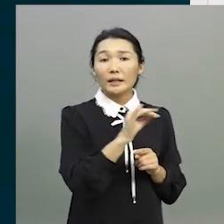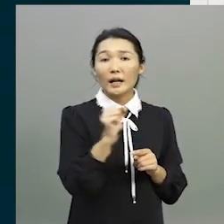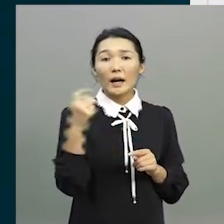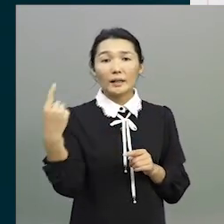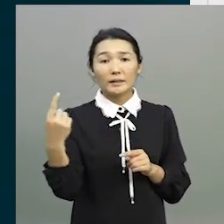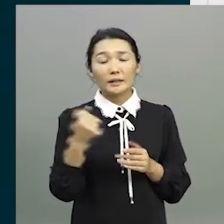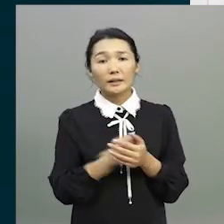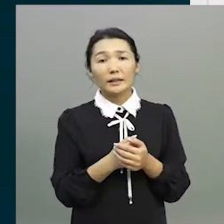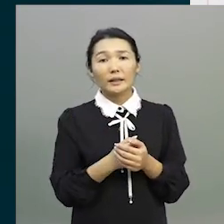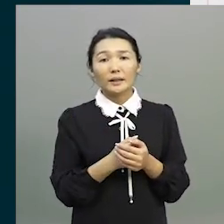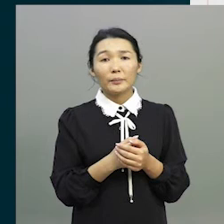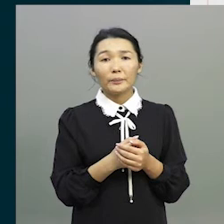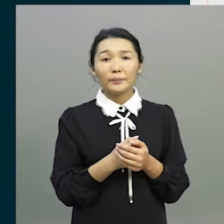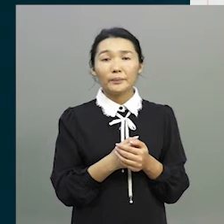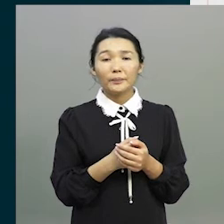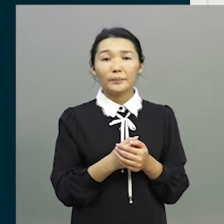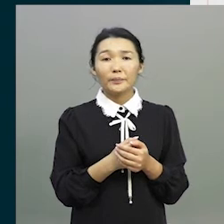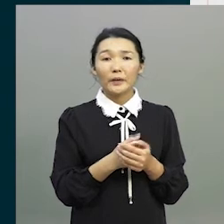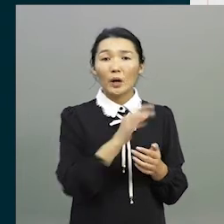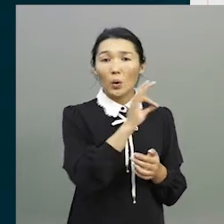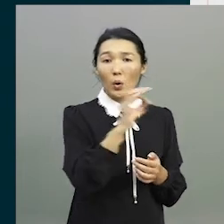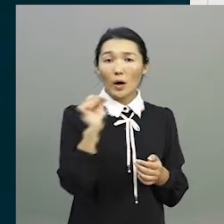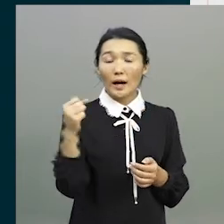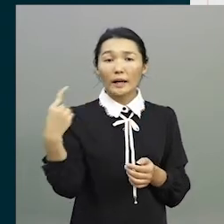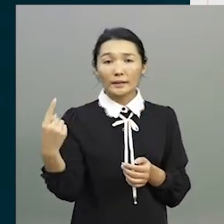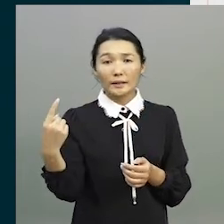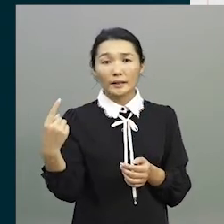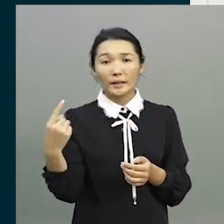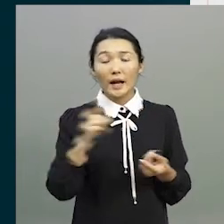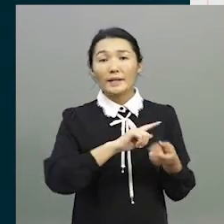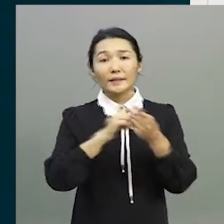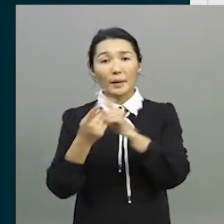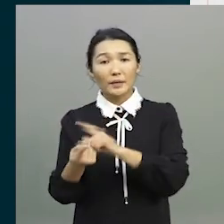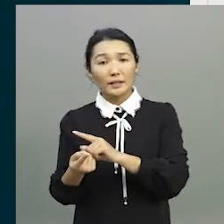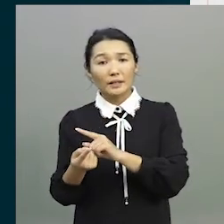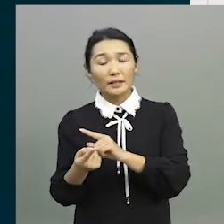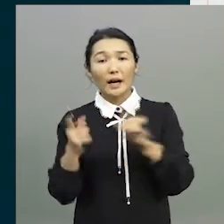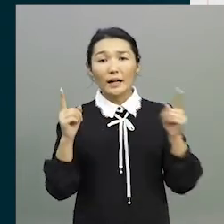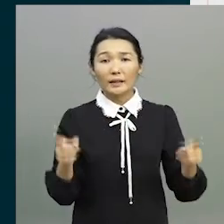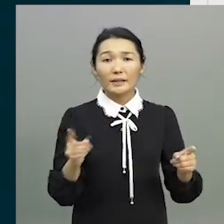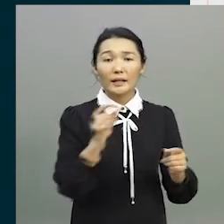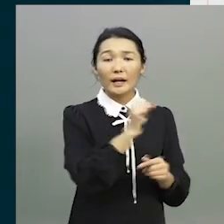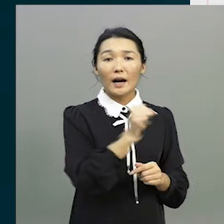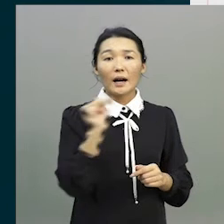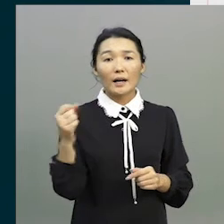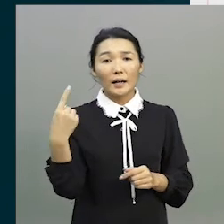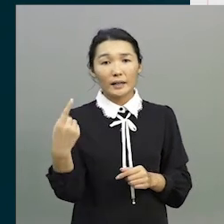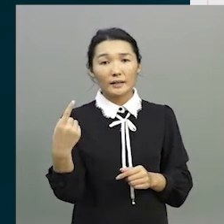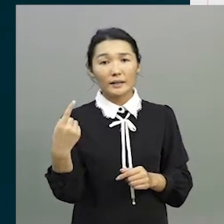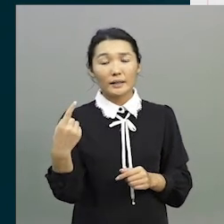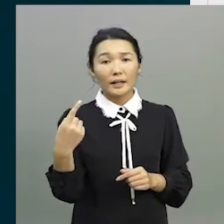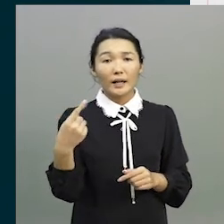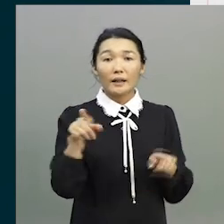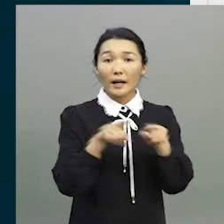прямоугольного треугольника ооо1 заменив при этом отрезок оа один на равные му